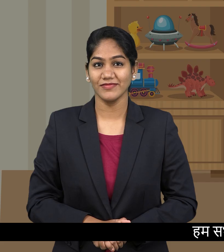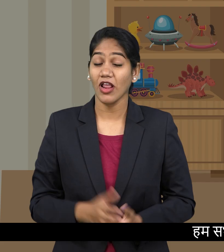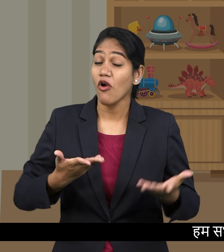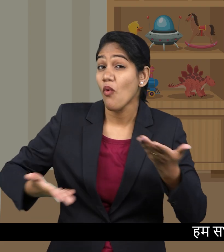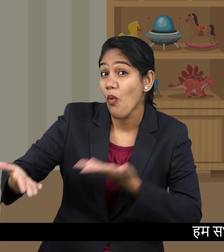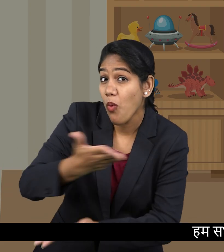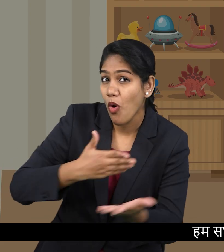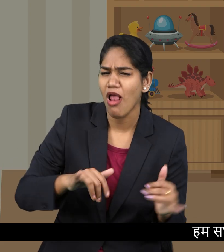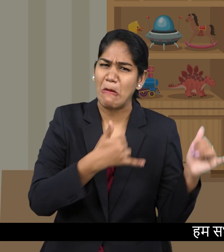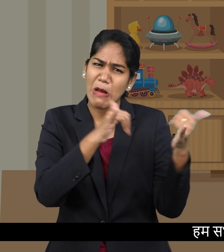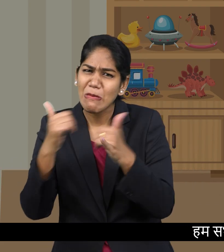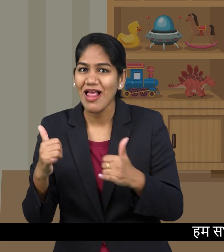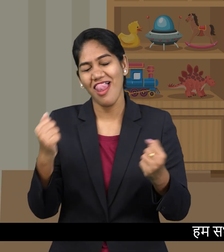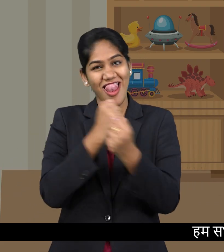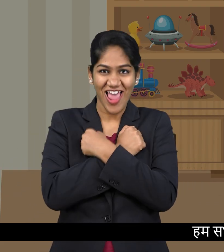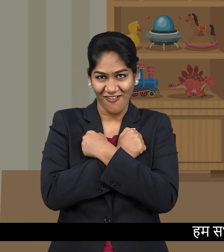हम सभी को खेलना पसंद है,